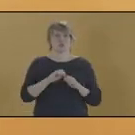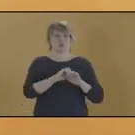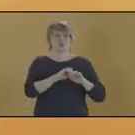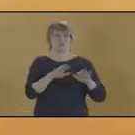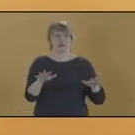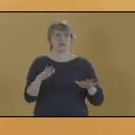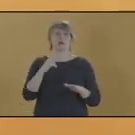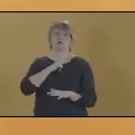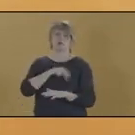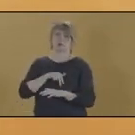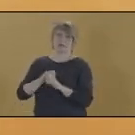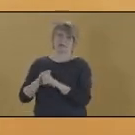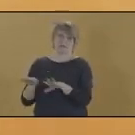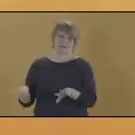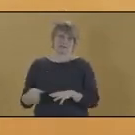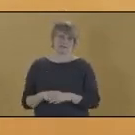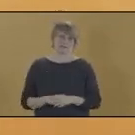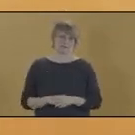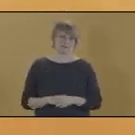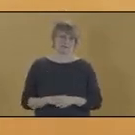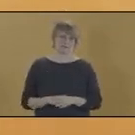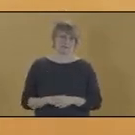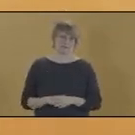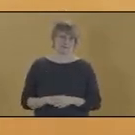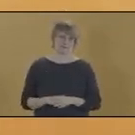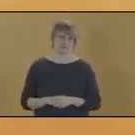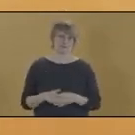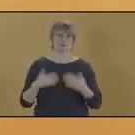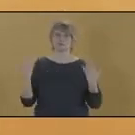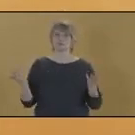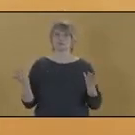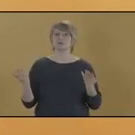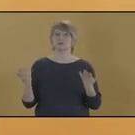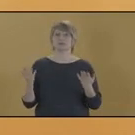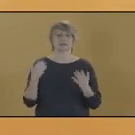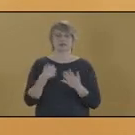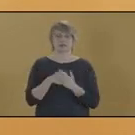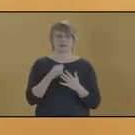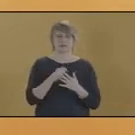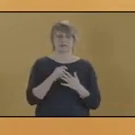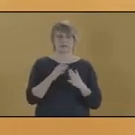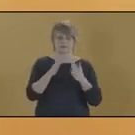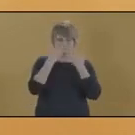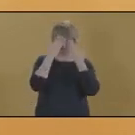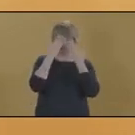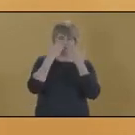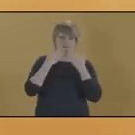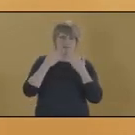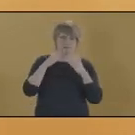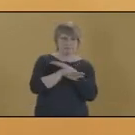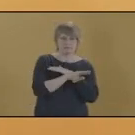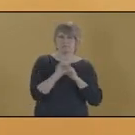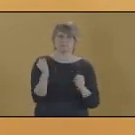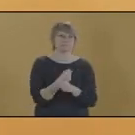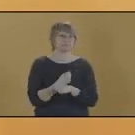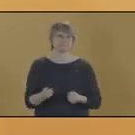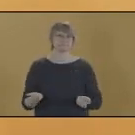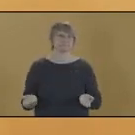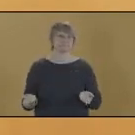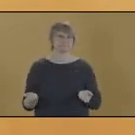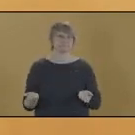den sozialen Medien. Und es ist praktisch so, dass man dem gar nicht mehr entkommen kann.